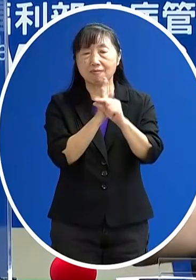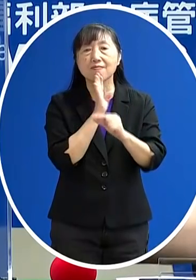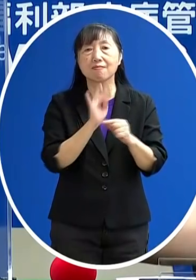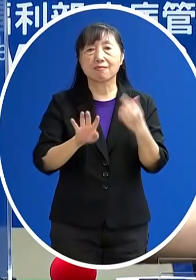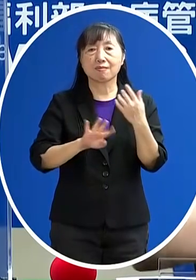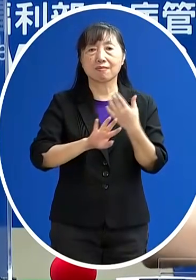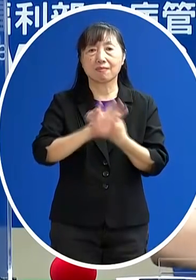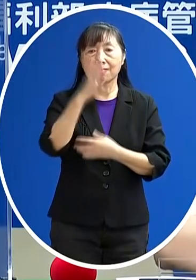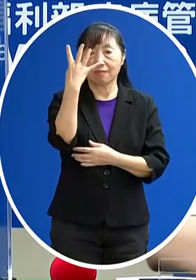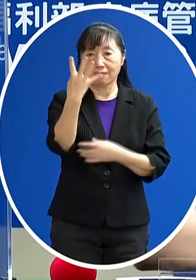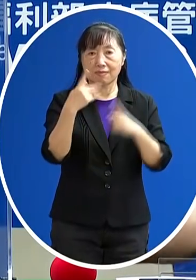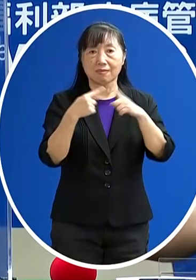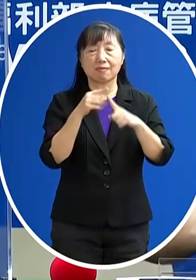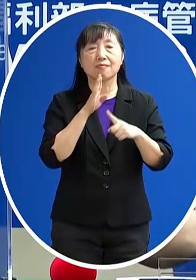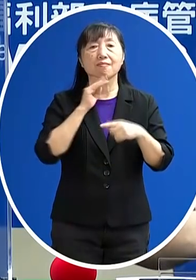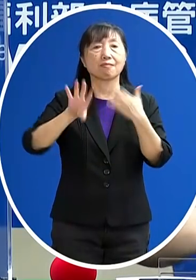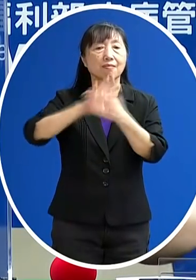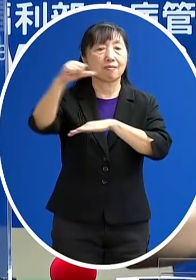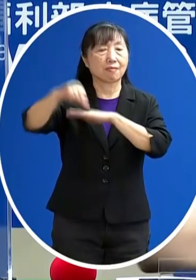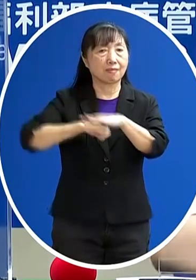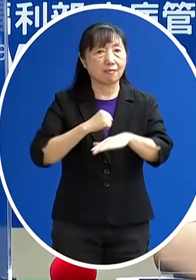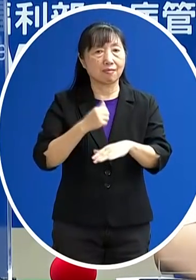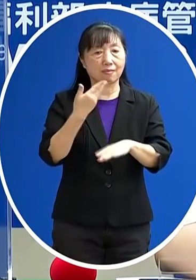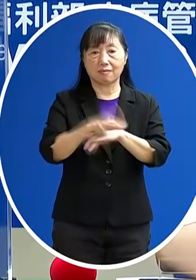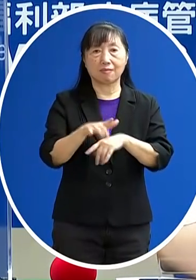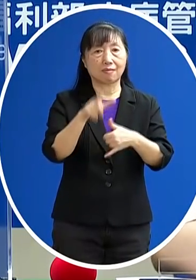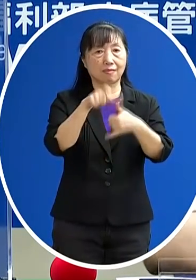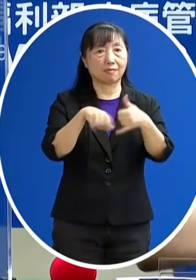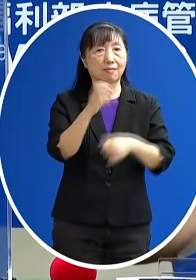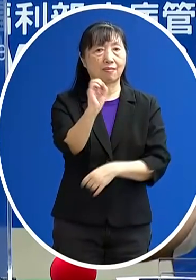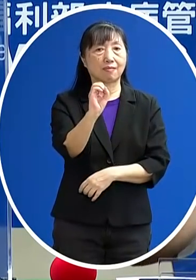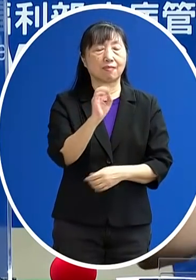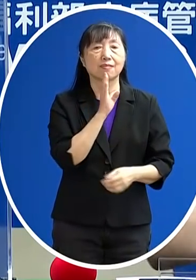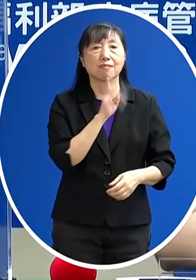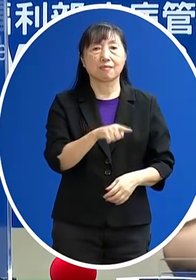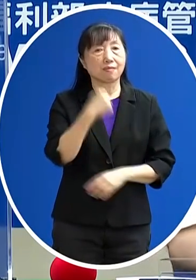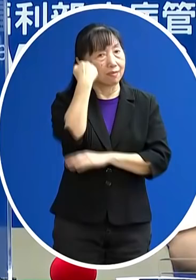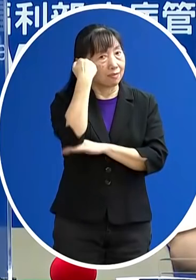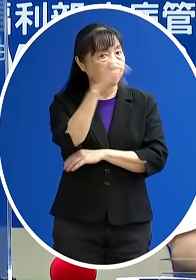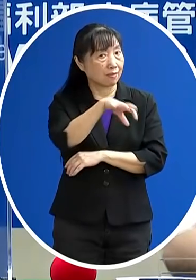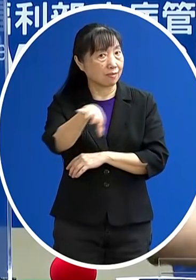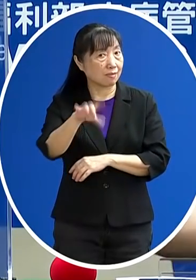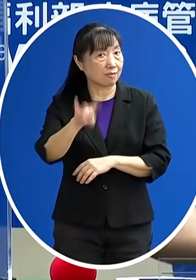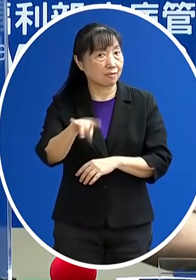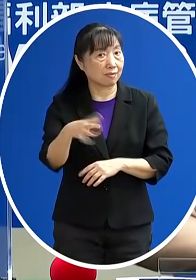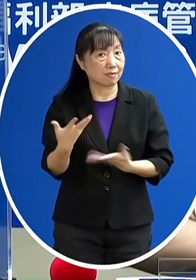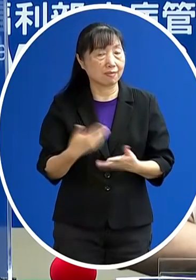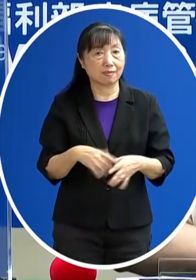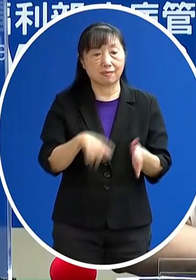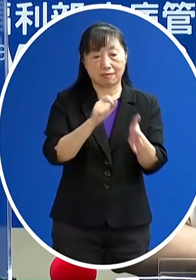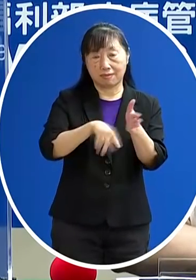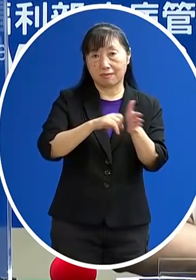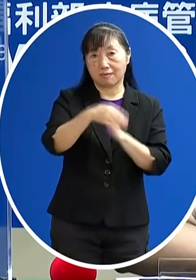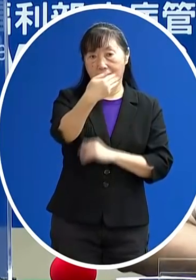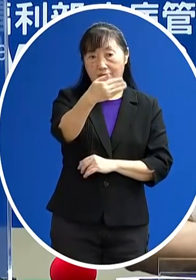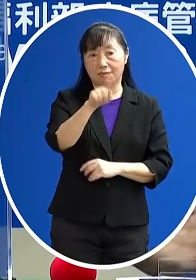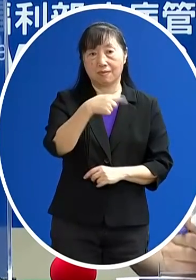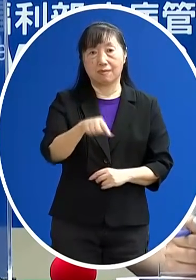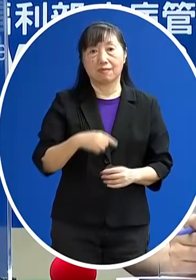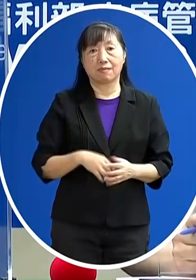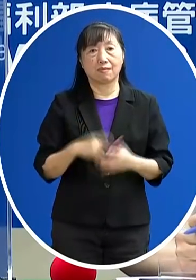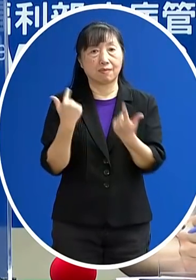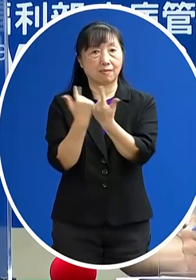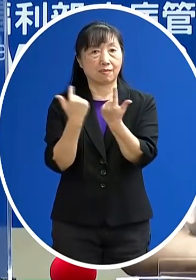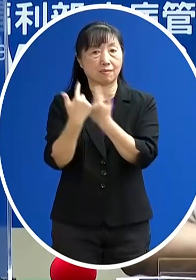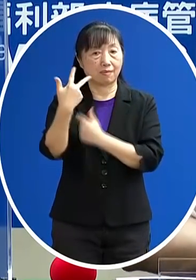境外自移入，那没有死亡的个案，那居住的县市哈，嘉义县9例，台